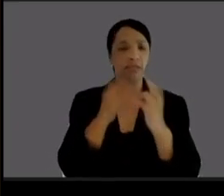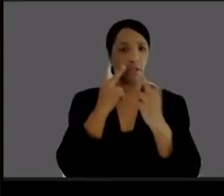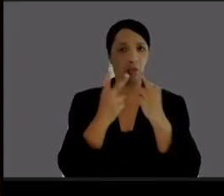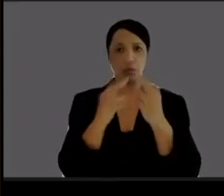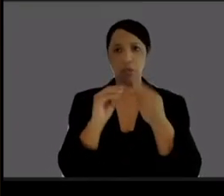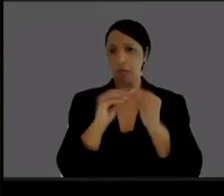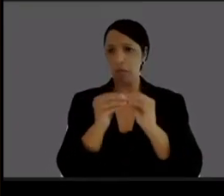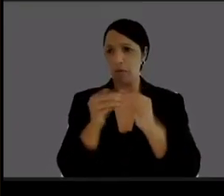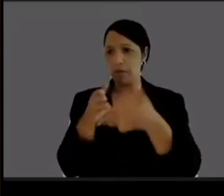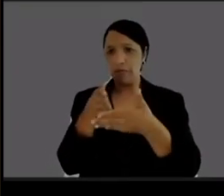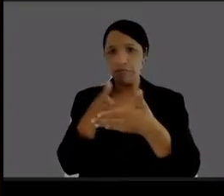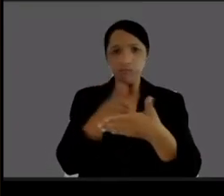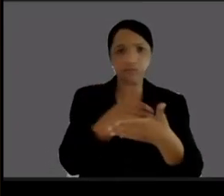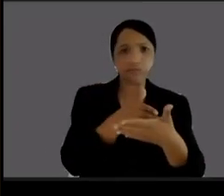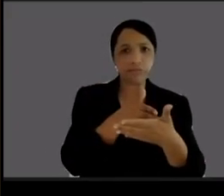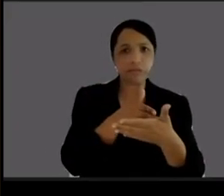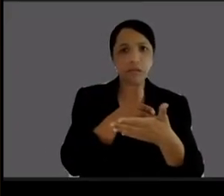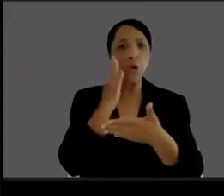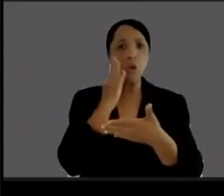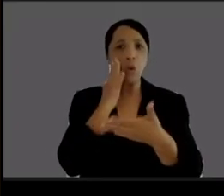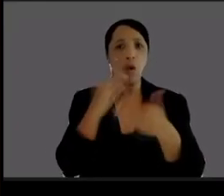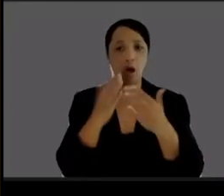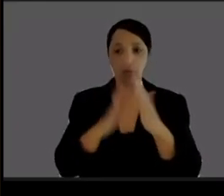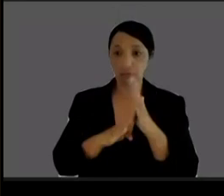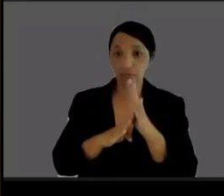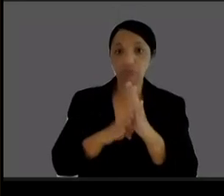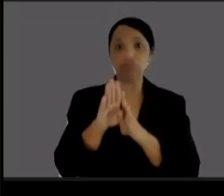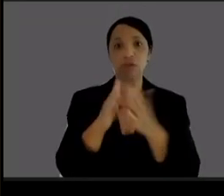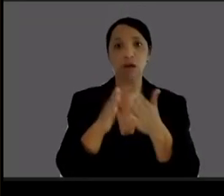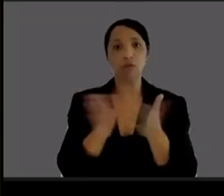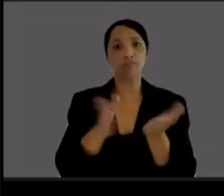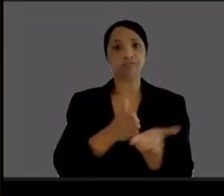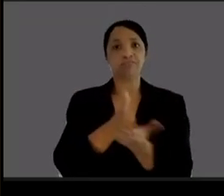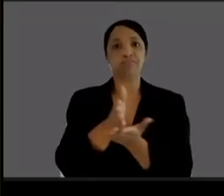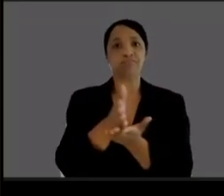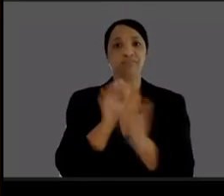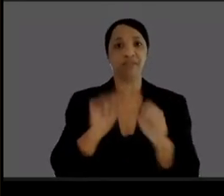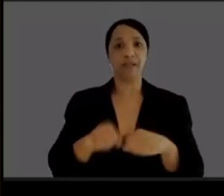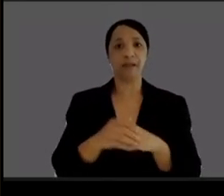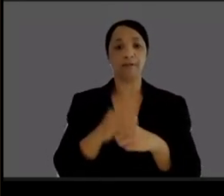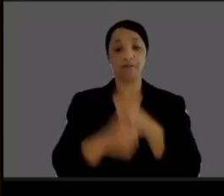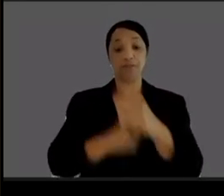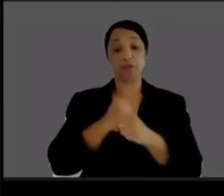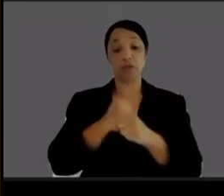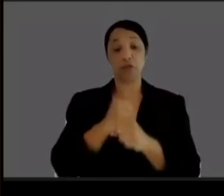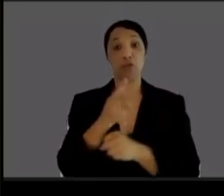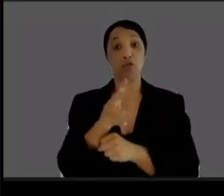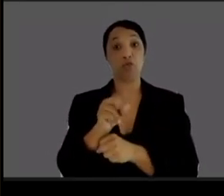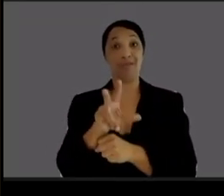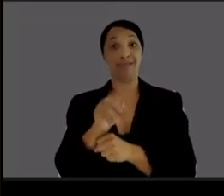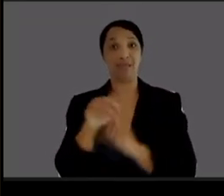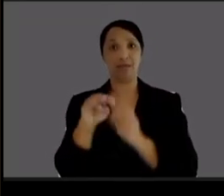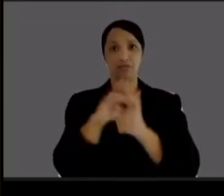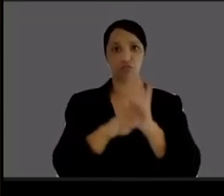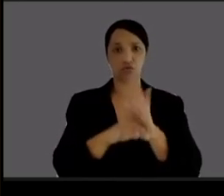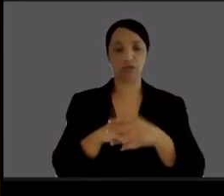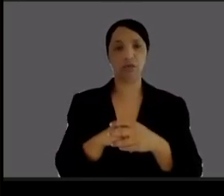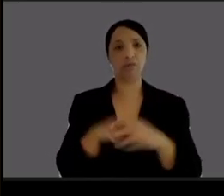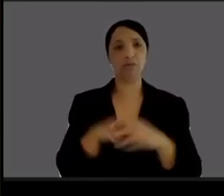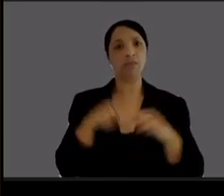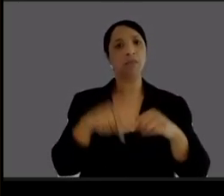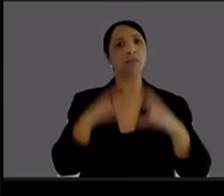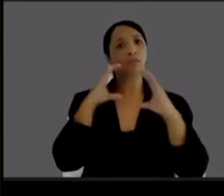するそして2030年のアジェンダを達成していかなければなりませんそういった意味でこのフォーラム